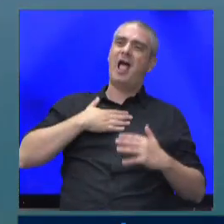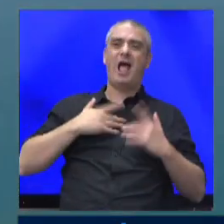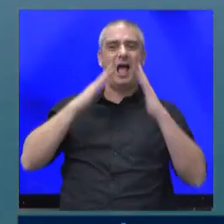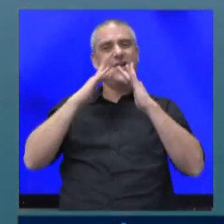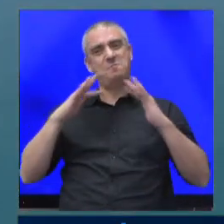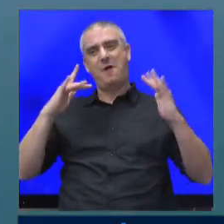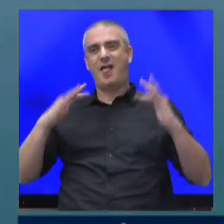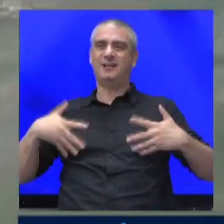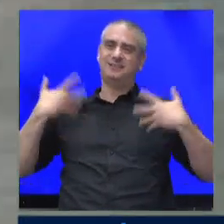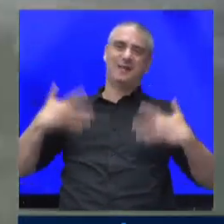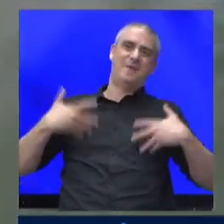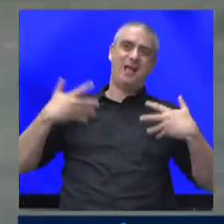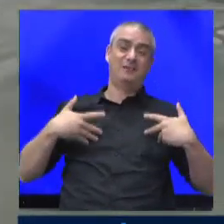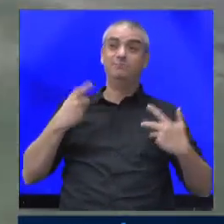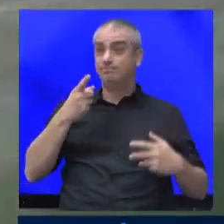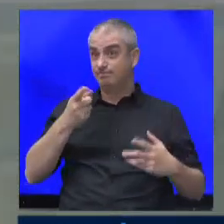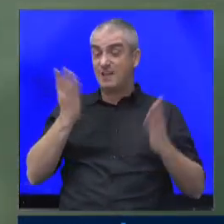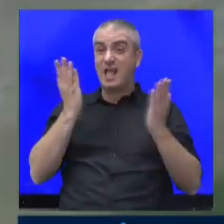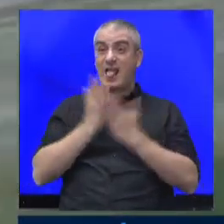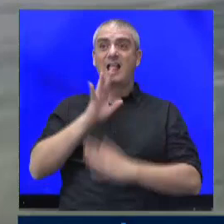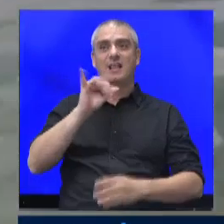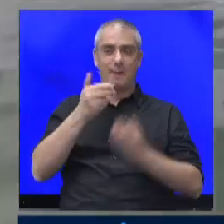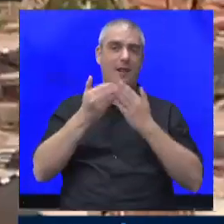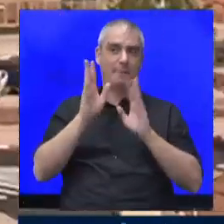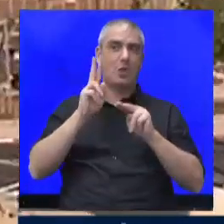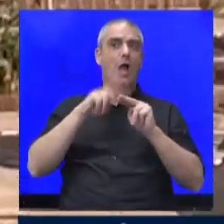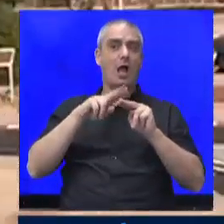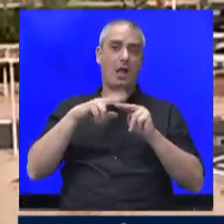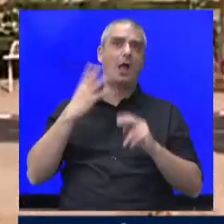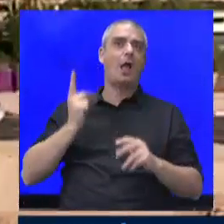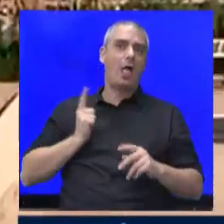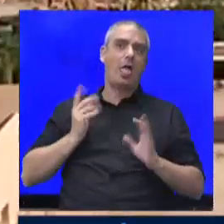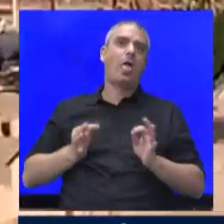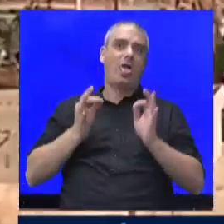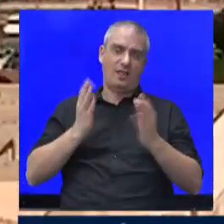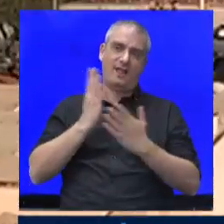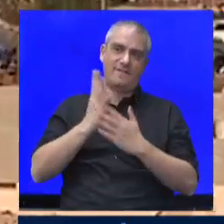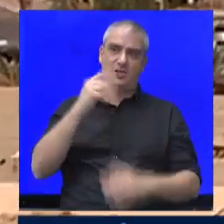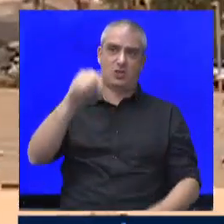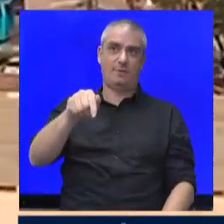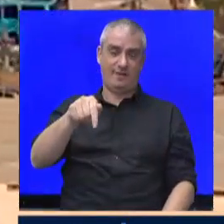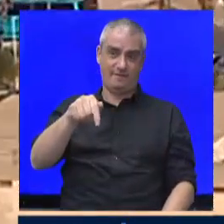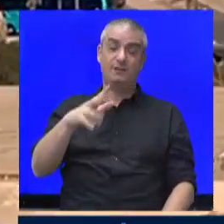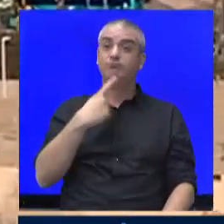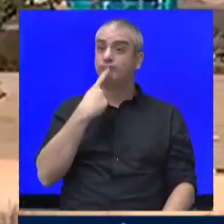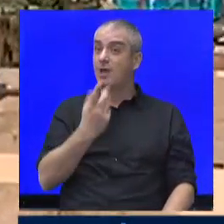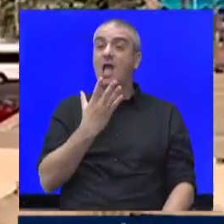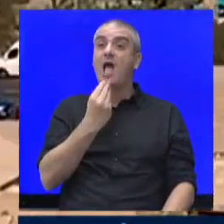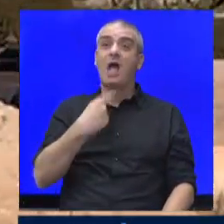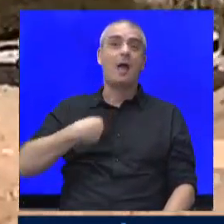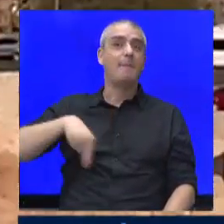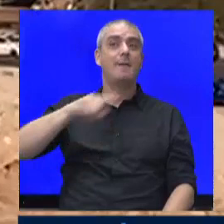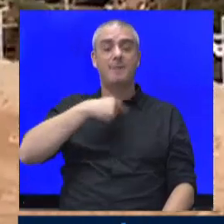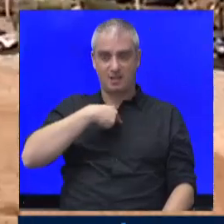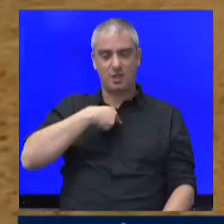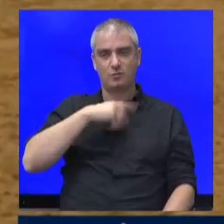אז אילת וים המלח ייפתחו לאחר הרבה עיכובים, כנראה כבר ביום רביעי, מה שאומר שרבים מאיתנו ימצאו את עצמם בסוף